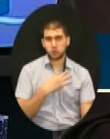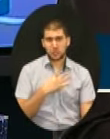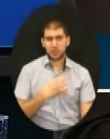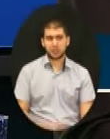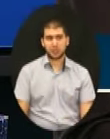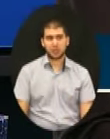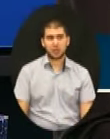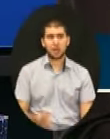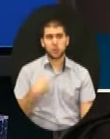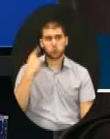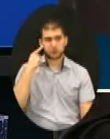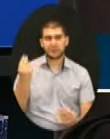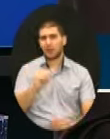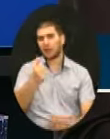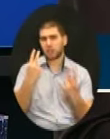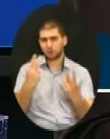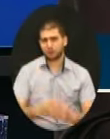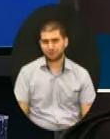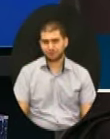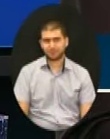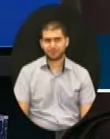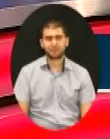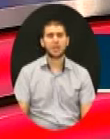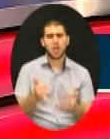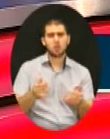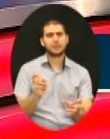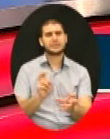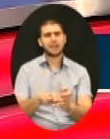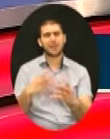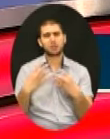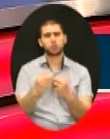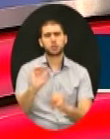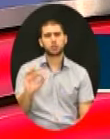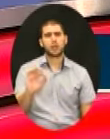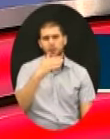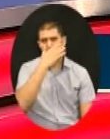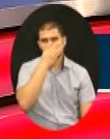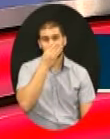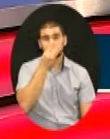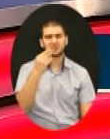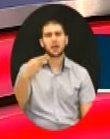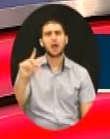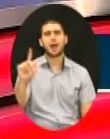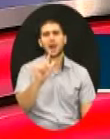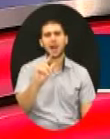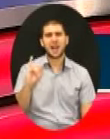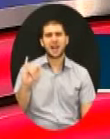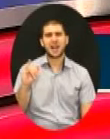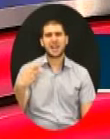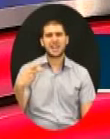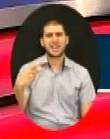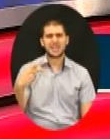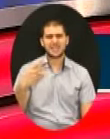זה, ונדמה לי שזה הדבר הכי חשוב. היום הצטרפת למשפחתה של הלל יפה